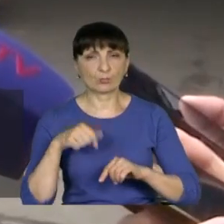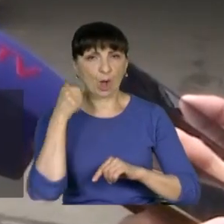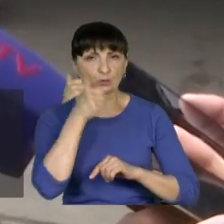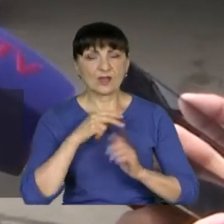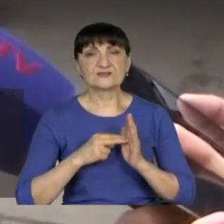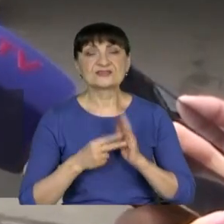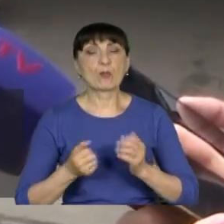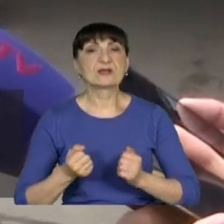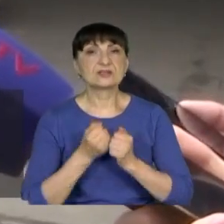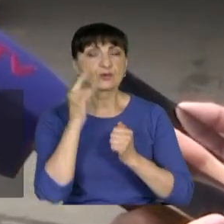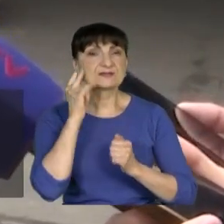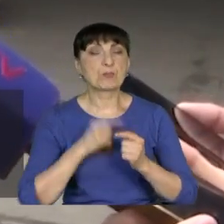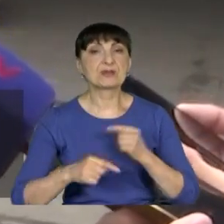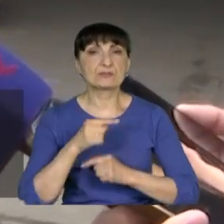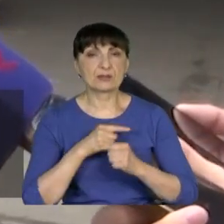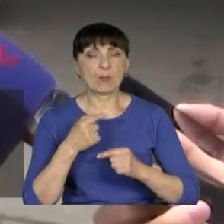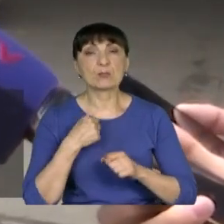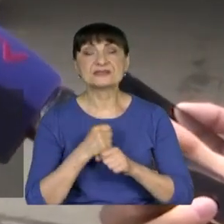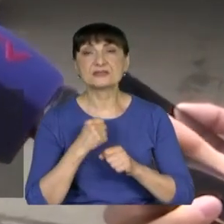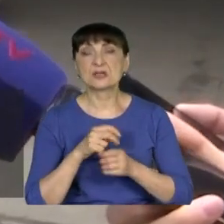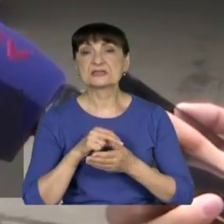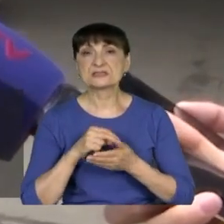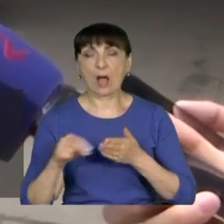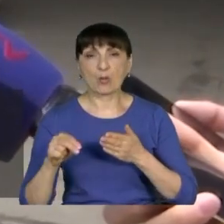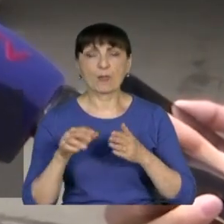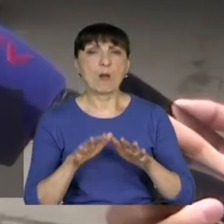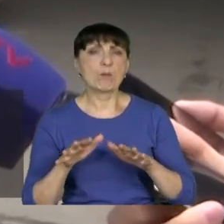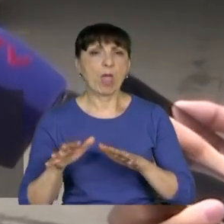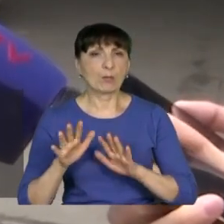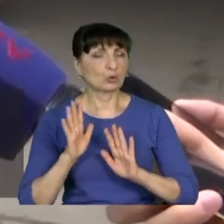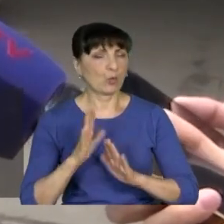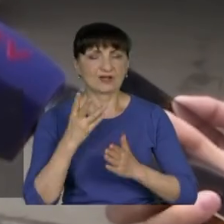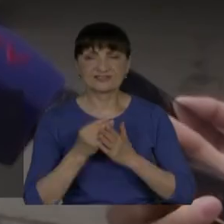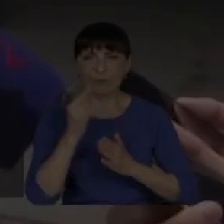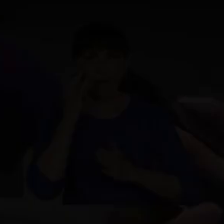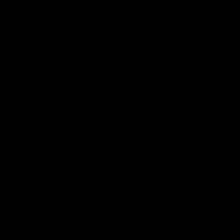целях поддержки отечественных предпринимателей мы делаем закуп мебельной продукции исключительно у отечественных производителей.